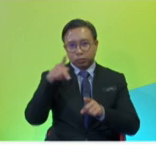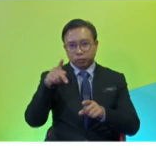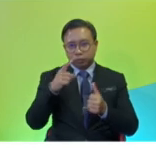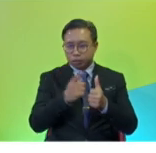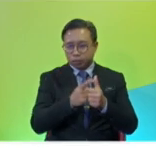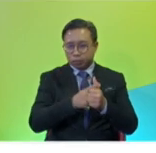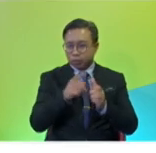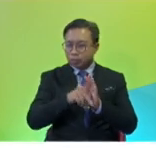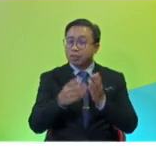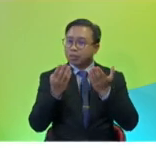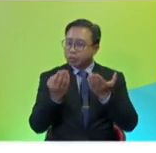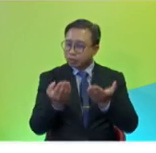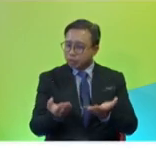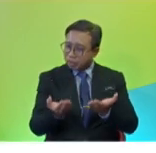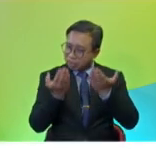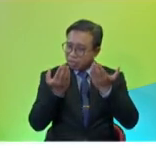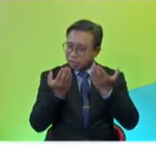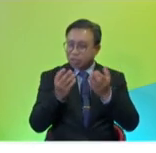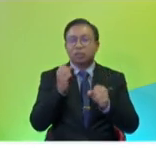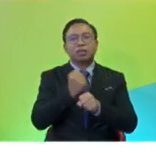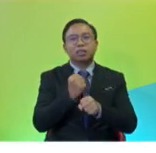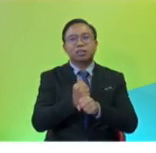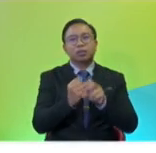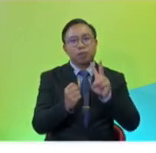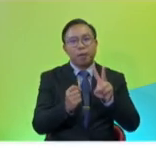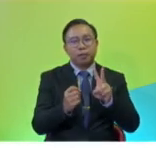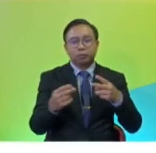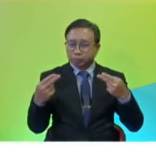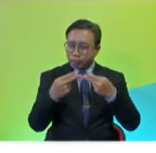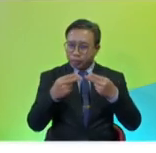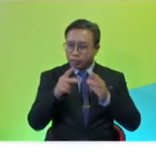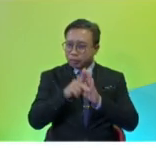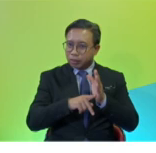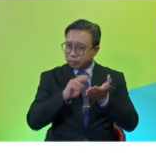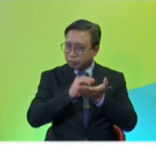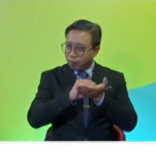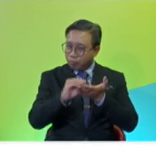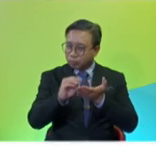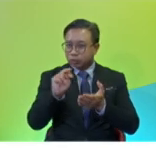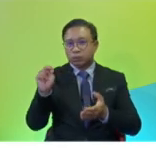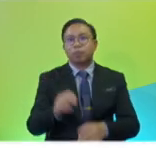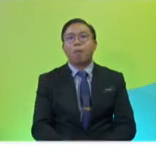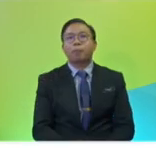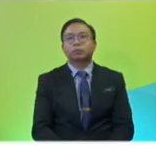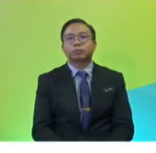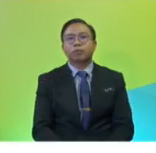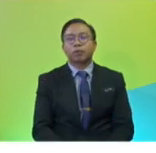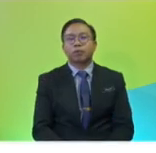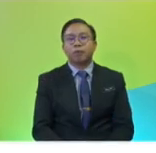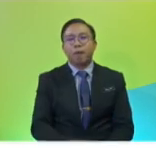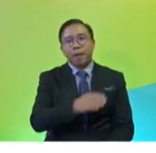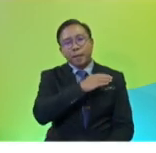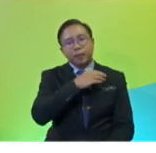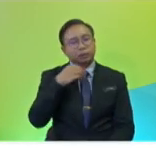pertama, meringankan kerja. Kedua, menjalinkan kemesraan. Dan satu lagi apa